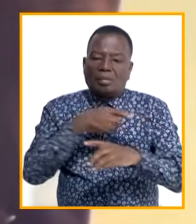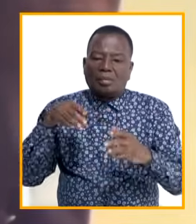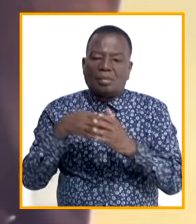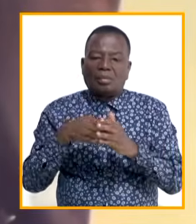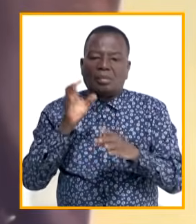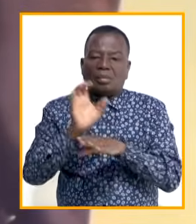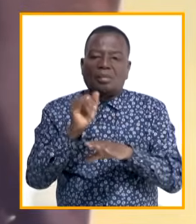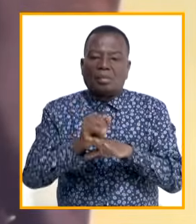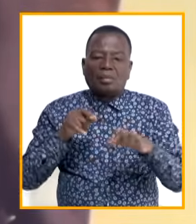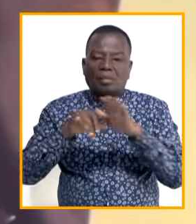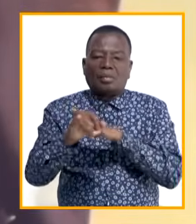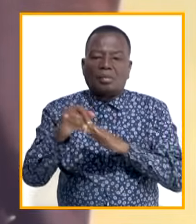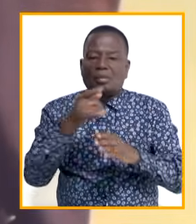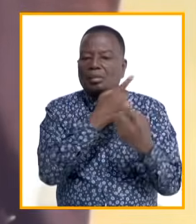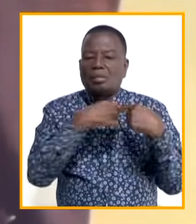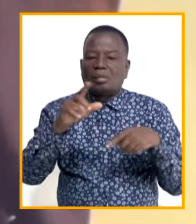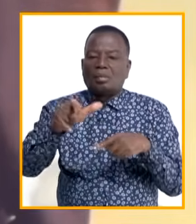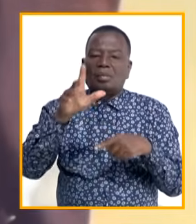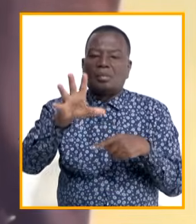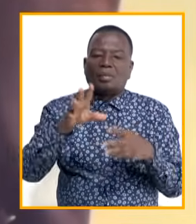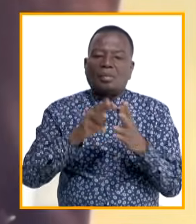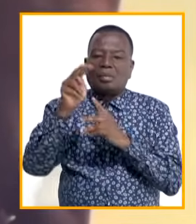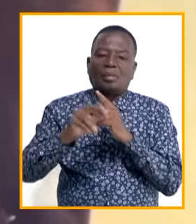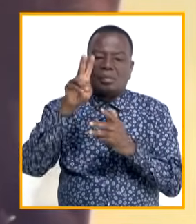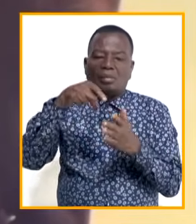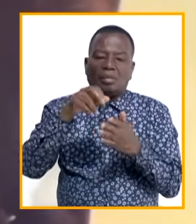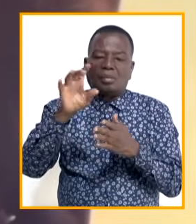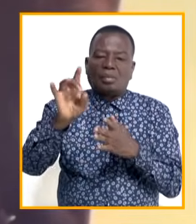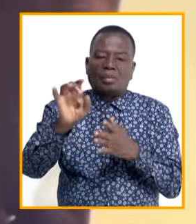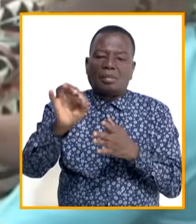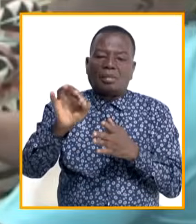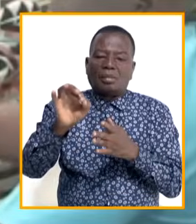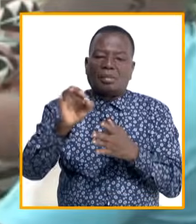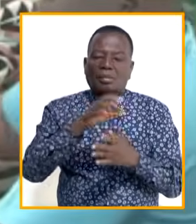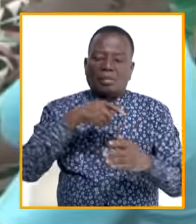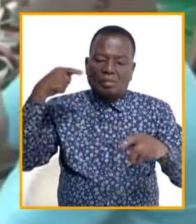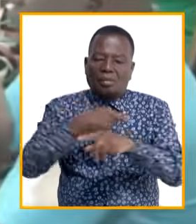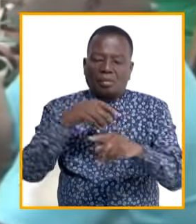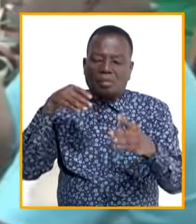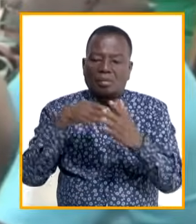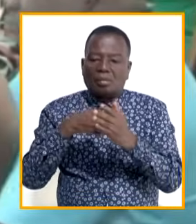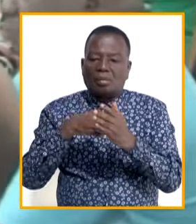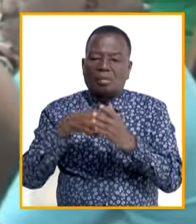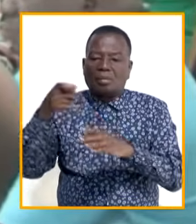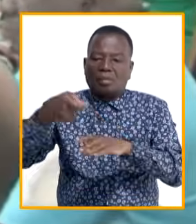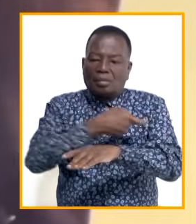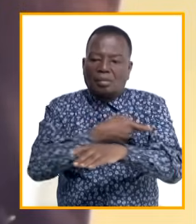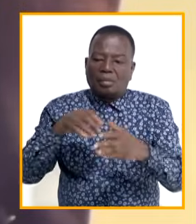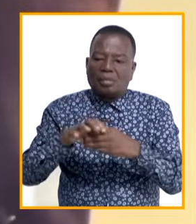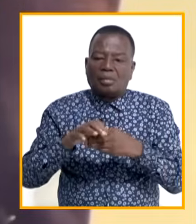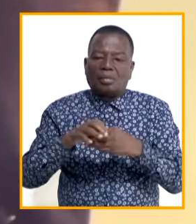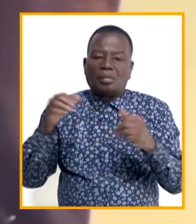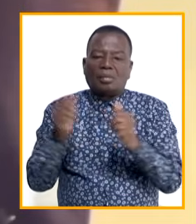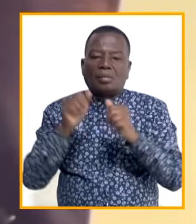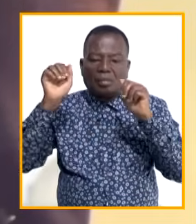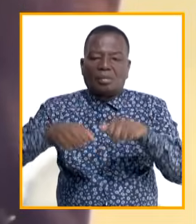La Côte d'Ivoire a introduit depuis le 25 novembre 2019 le vaccin contre le HPV dans la vaccination des routines,